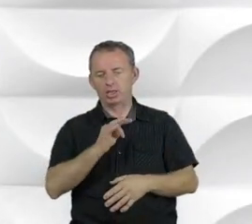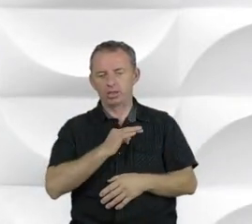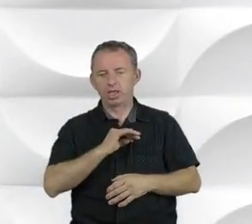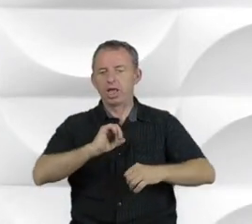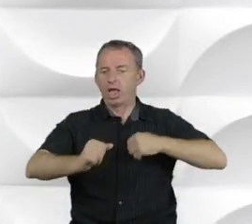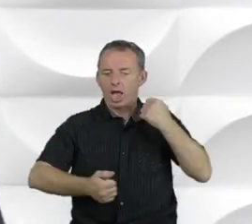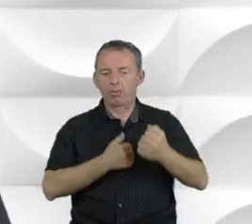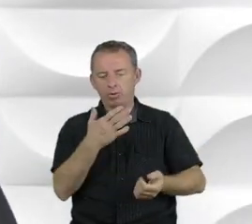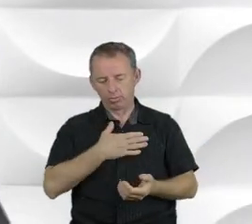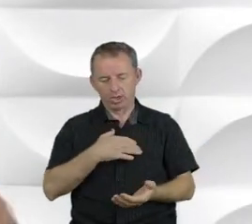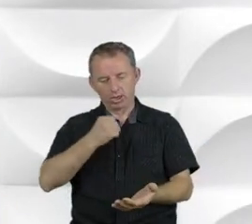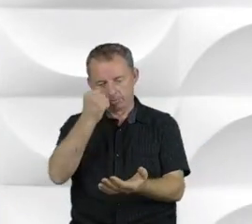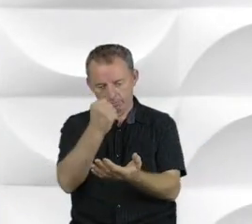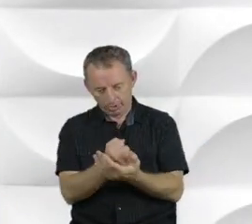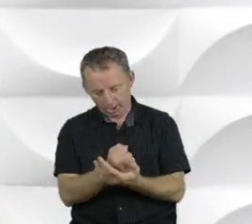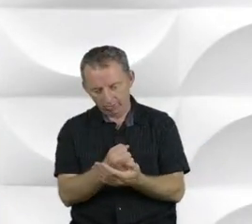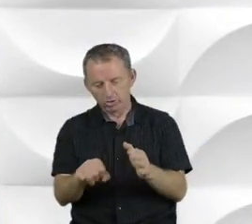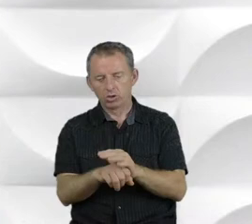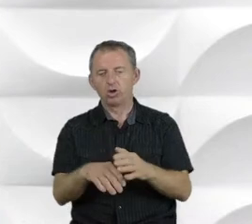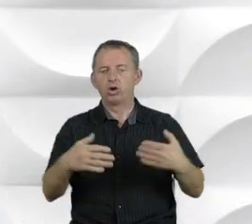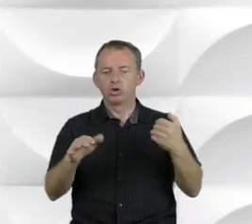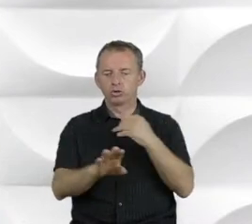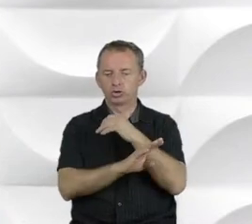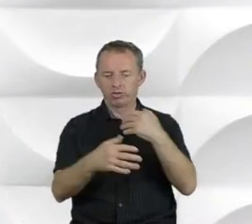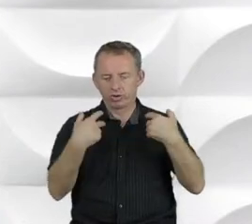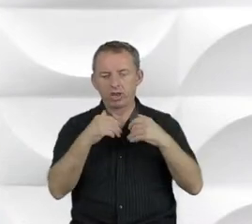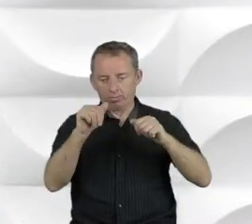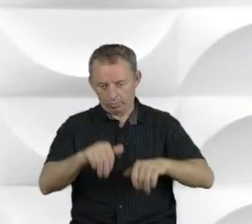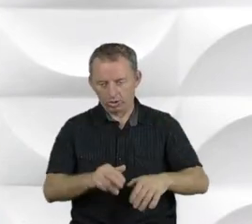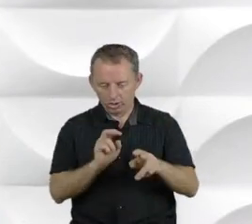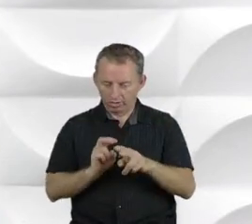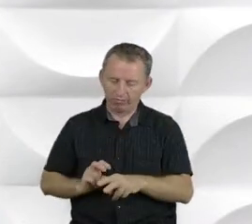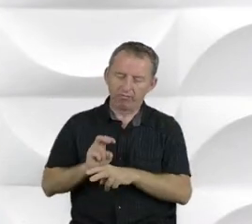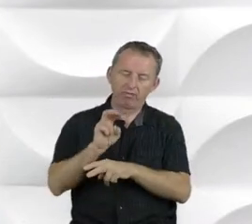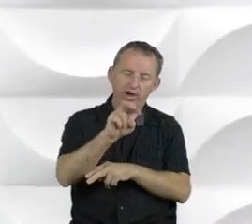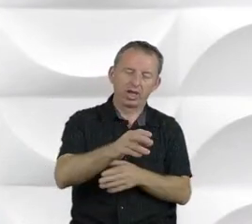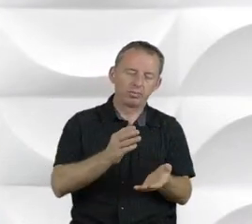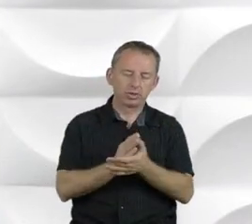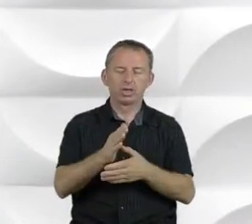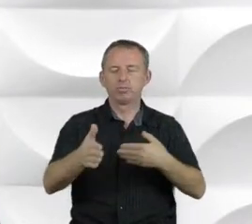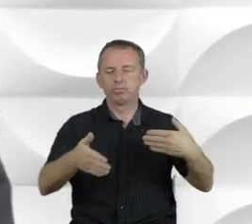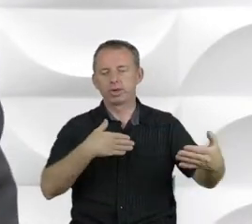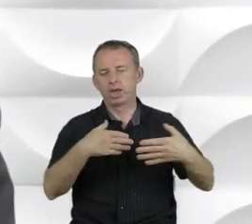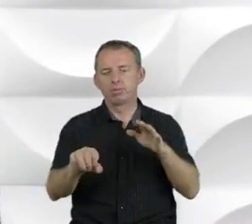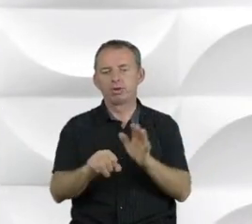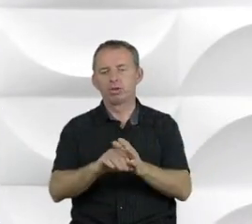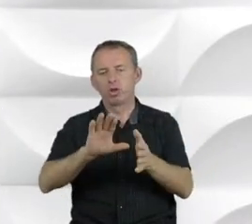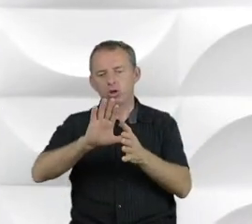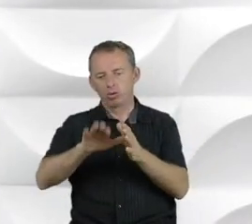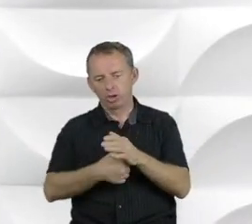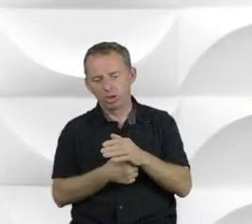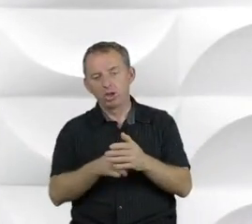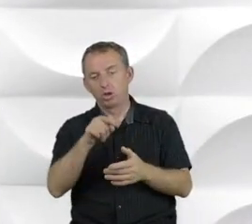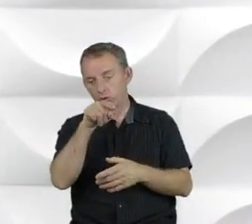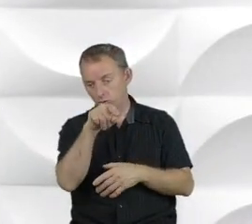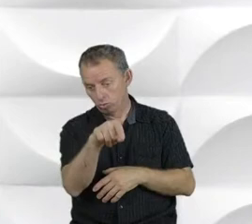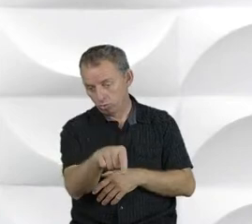aby mieli prawo do drzewa żywota i aby mogli wejść przez bramy do miasta. I tu